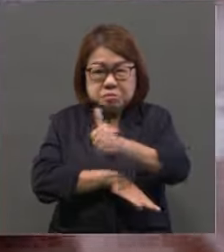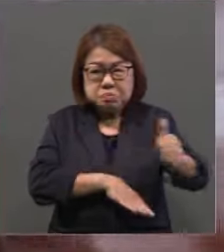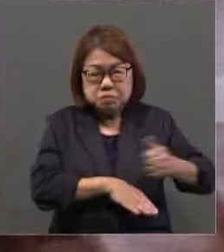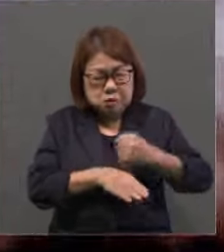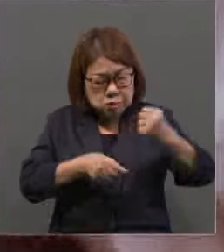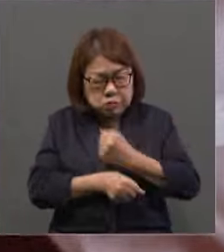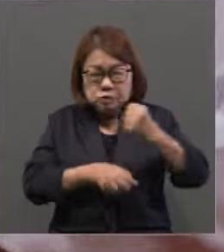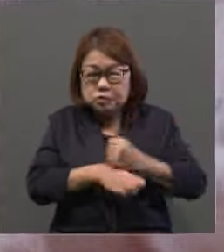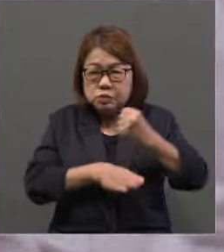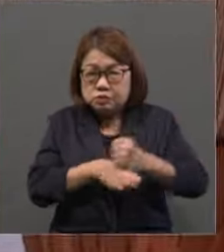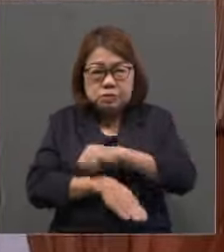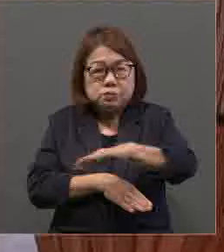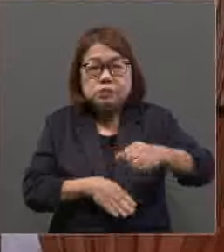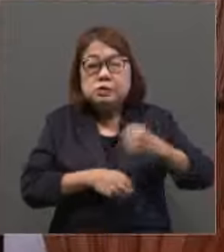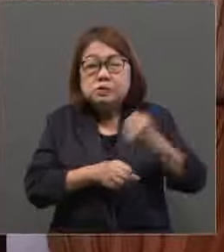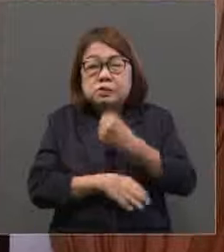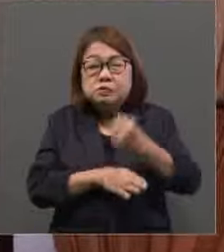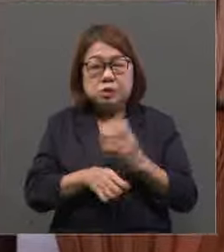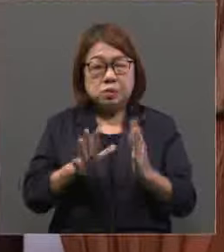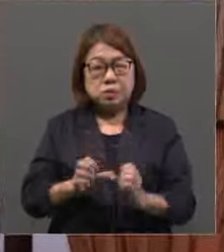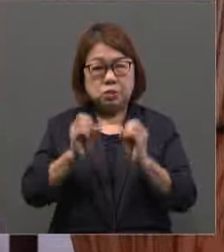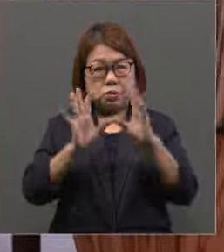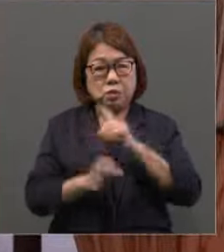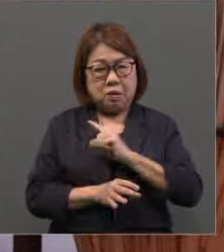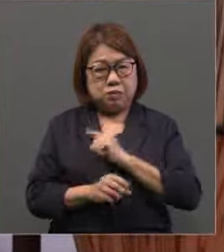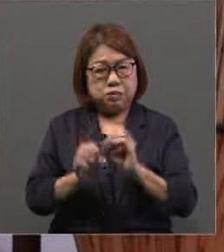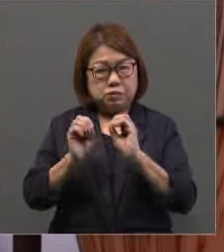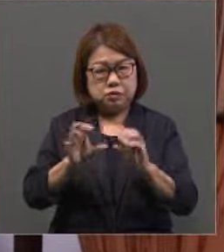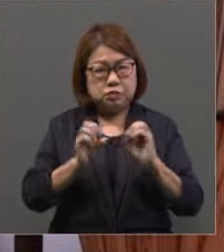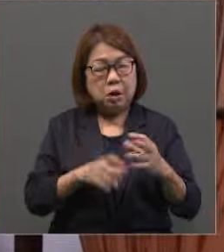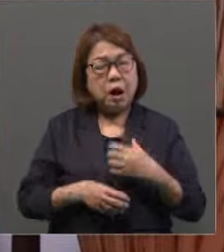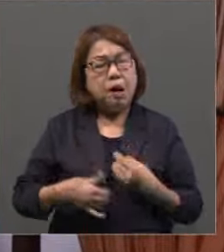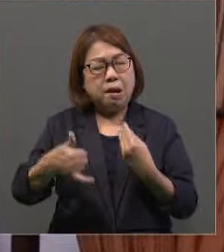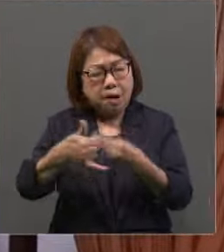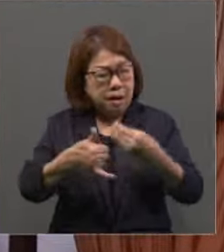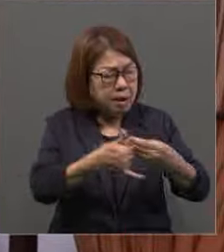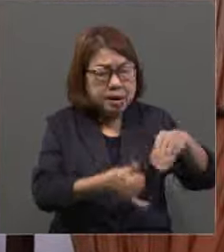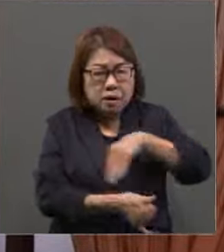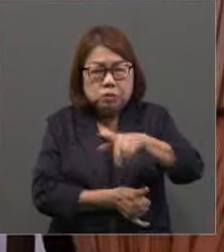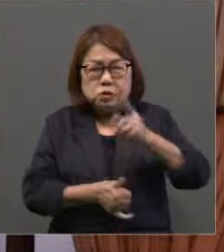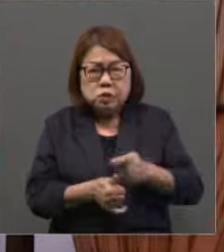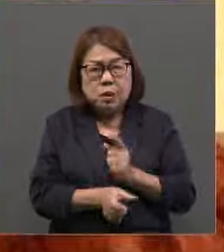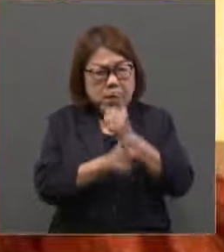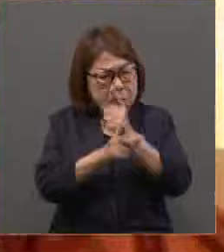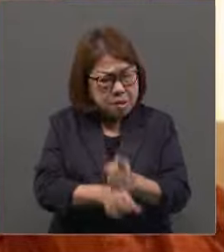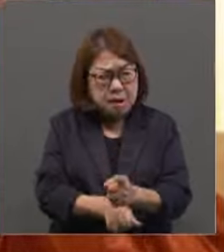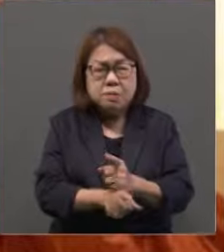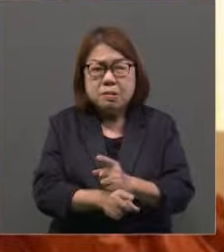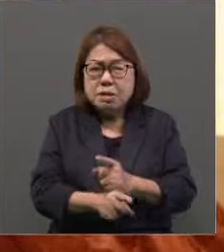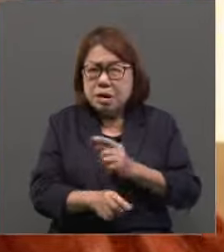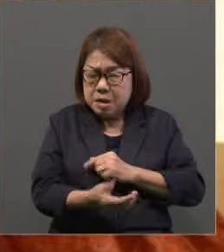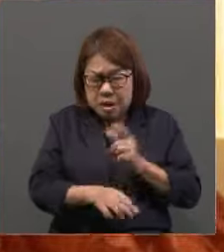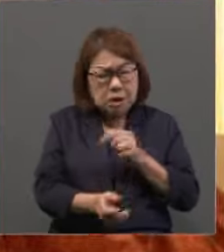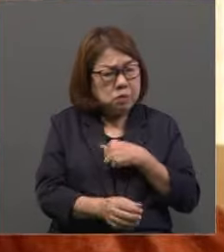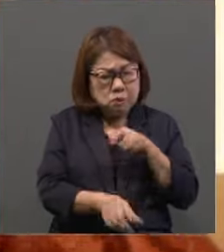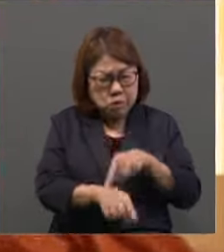ฝึกซ้อมร่วมกันโดยการฝึกสอนของคุณครูนิคมจะเน้นการพัฒนานักเรียนผ่านการฝึกซ้อมอย่างมีระเบียบวินัยและเชื่อว่าดนตรีจะ